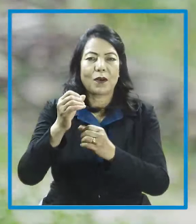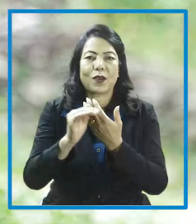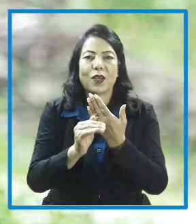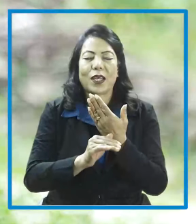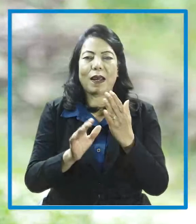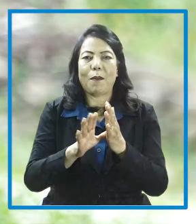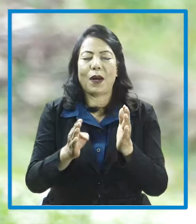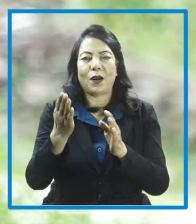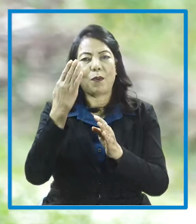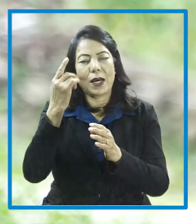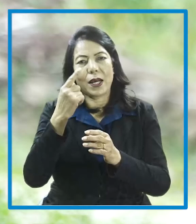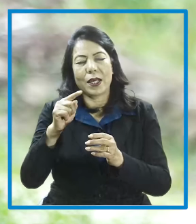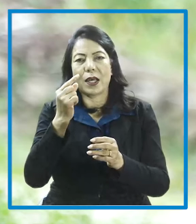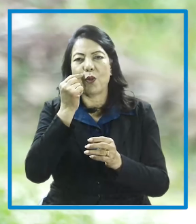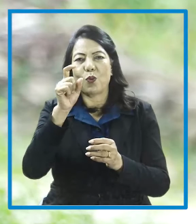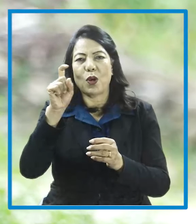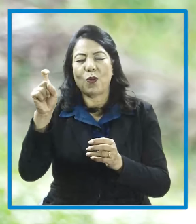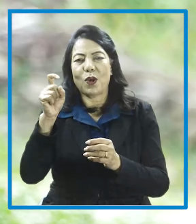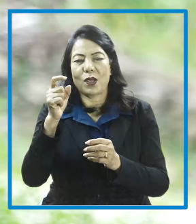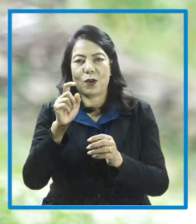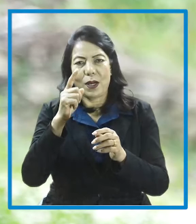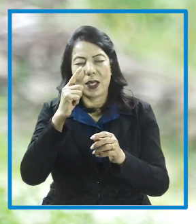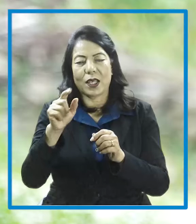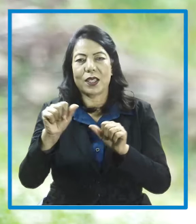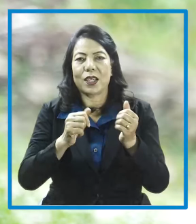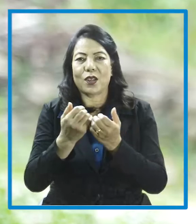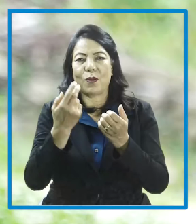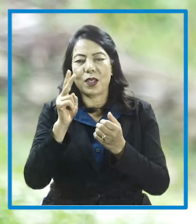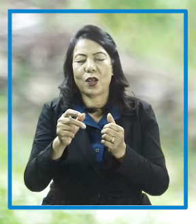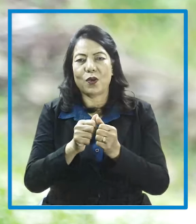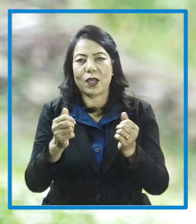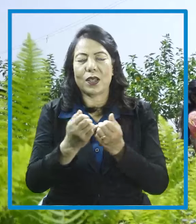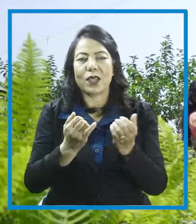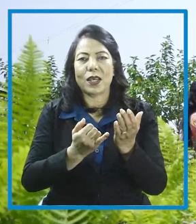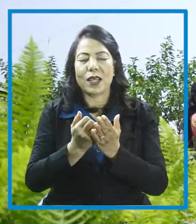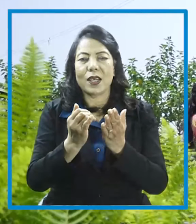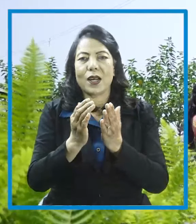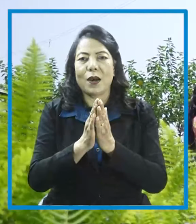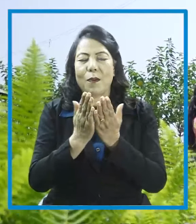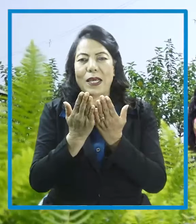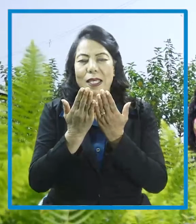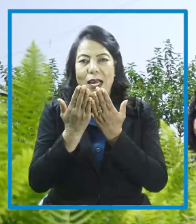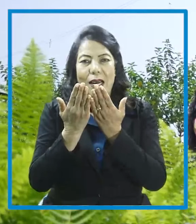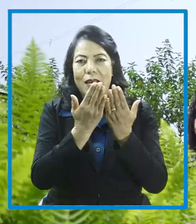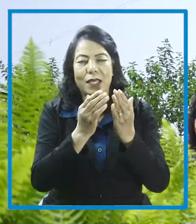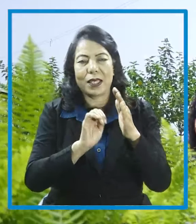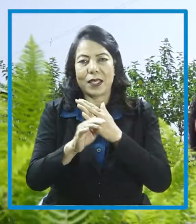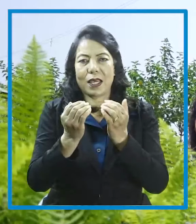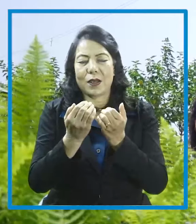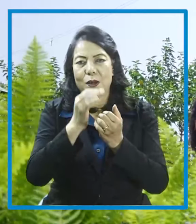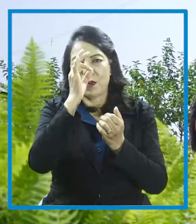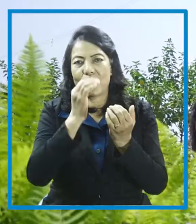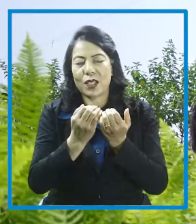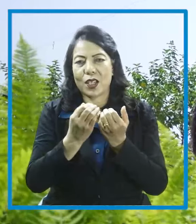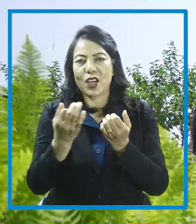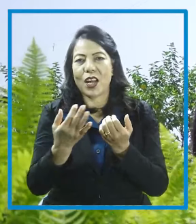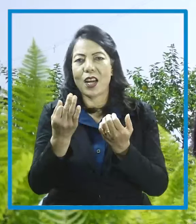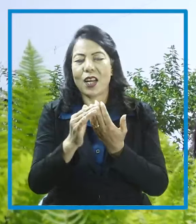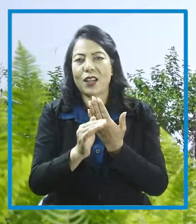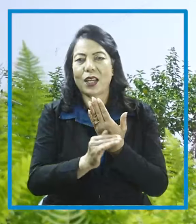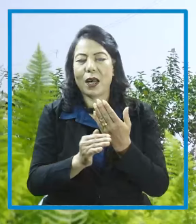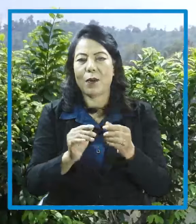परम्परागत ढङ्गले नै पहिलादेखि हाम्रो बाबुबाजेले हजुरबाले जे गर्नुभयो त्यसरी नै गर्थ्यौँ। कृषक पाठशाला सञ्चालनमा आइसकेपछि चाहिँ हामीले विशेष